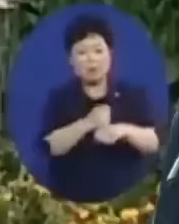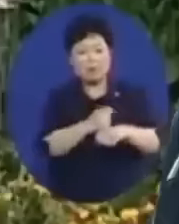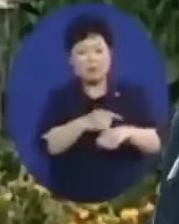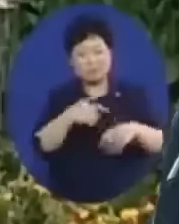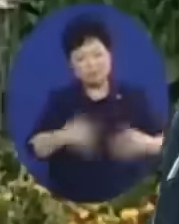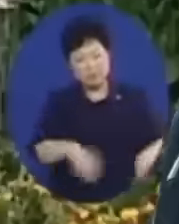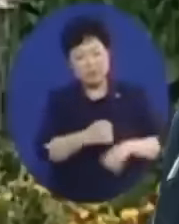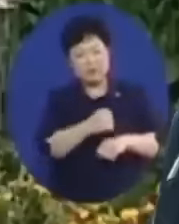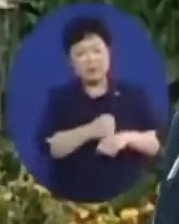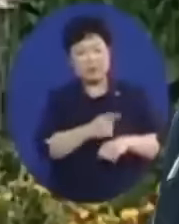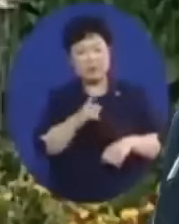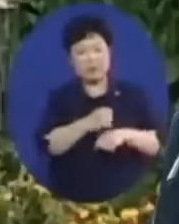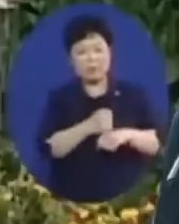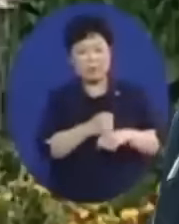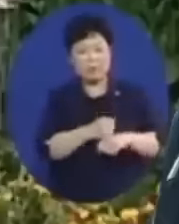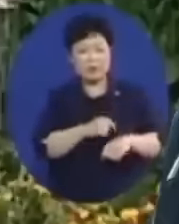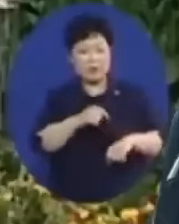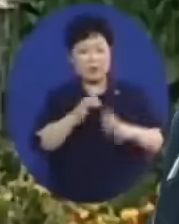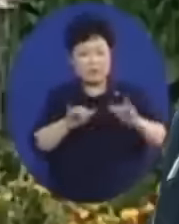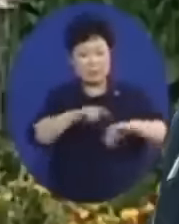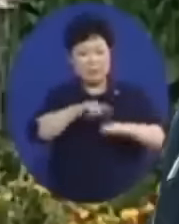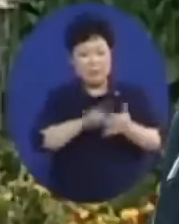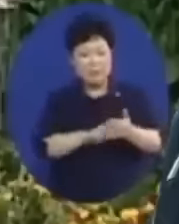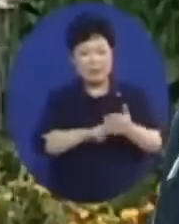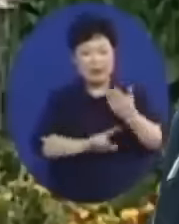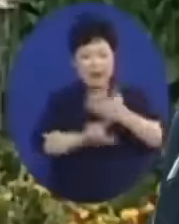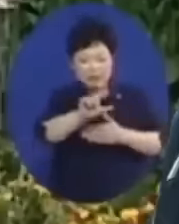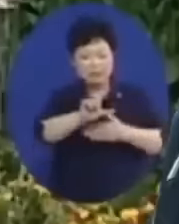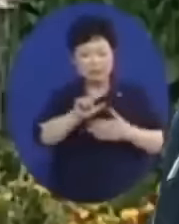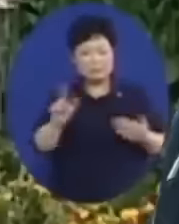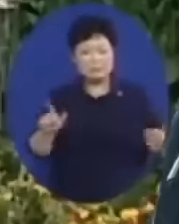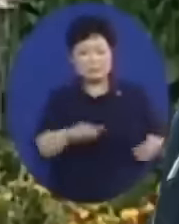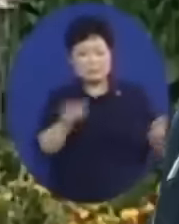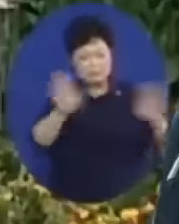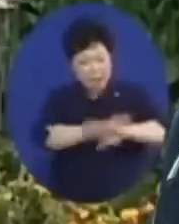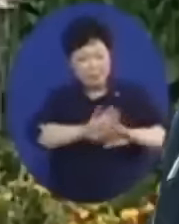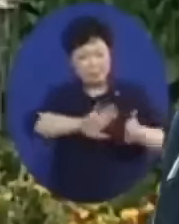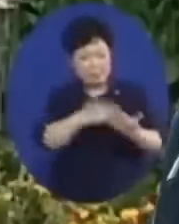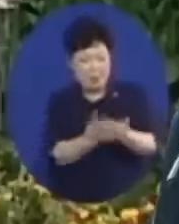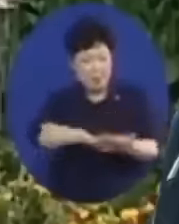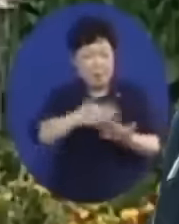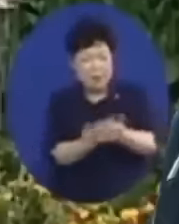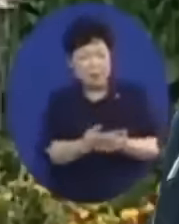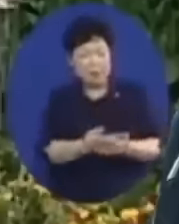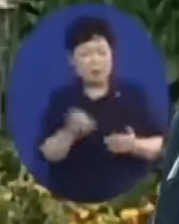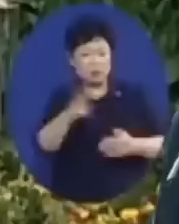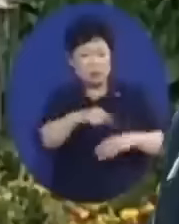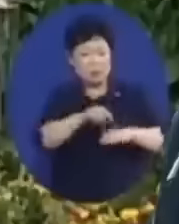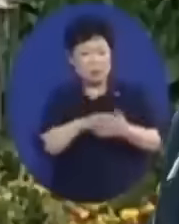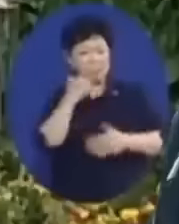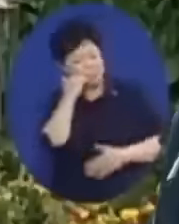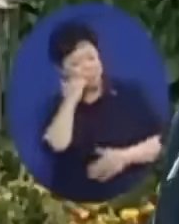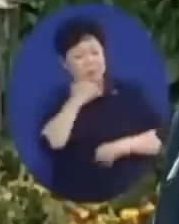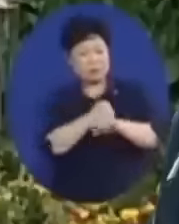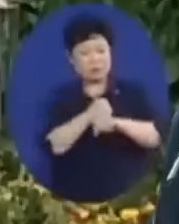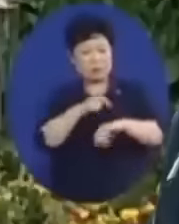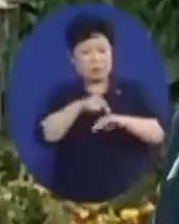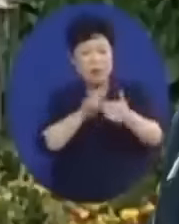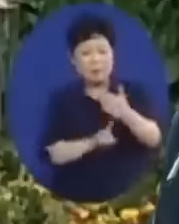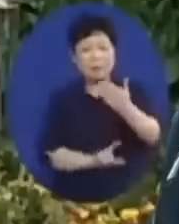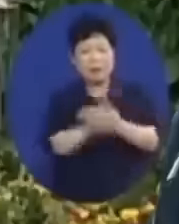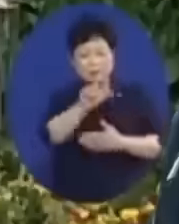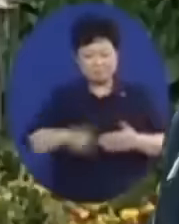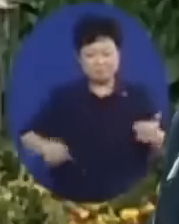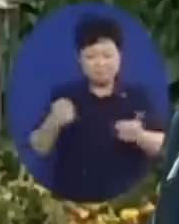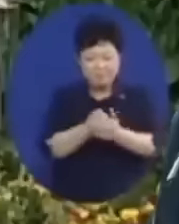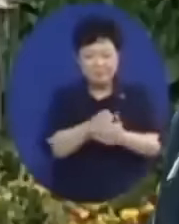옛부터 인심은 초석변이라 했고 작심사흘이란 말이 있습니다. 사람의 마음은 아침 저녁으로 변합니다.